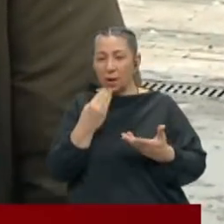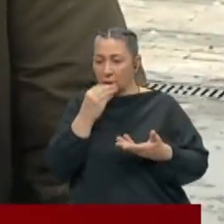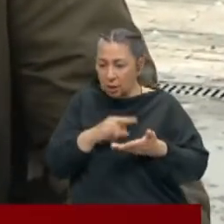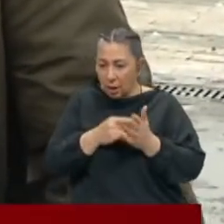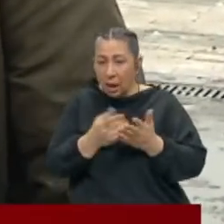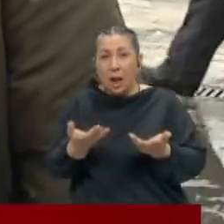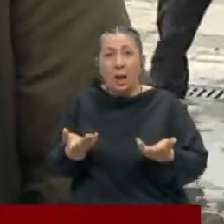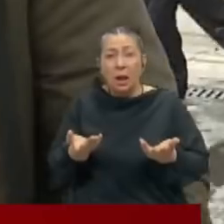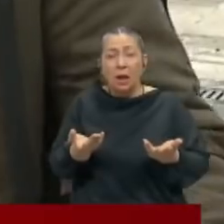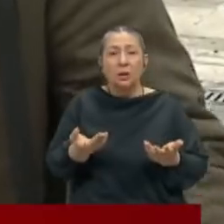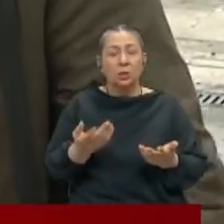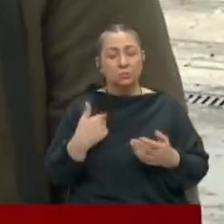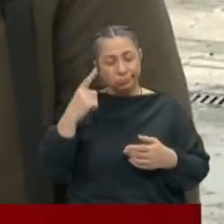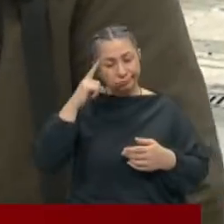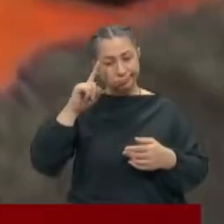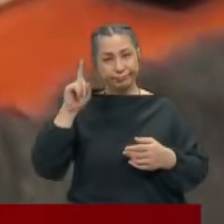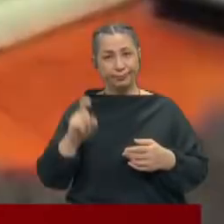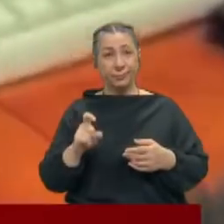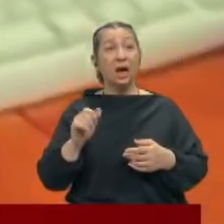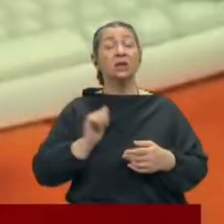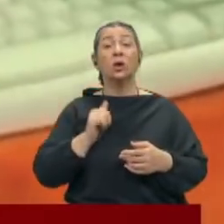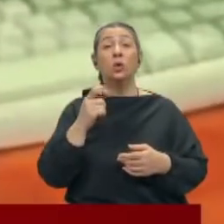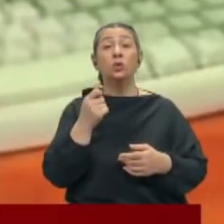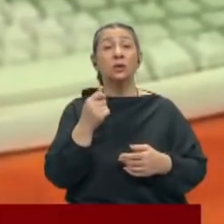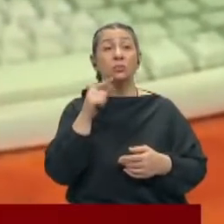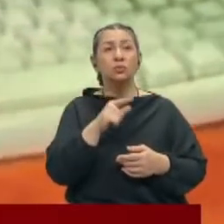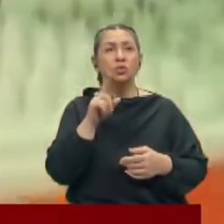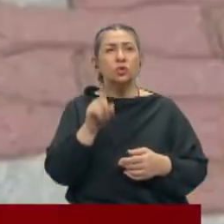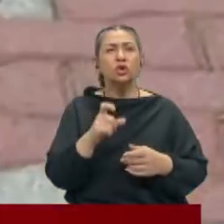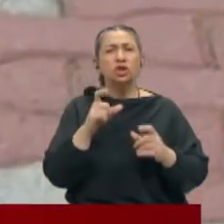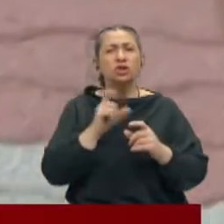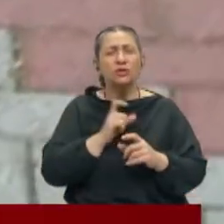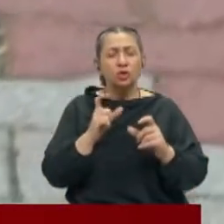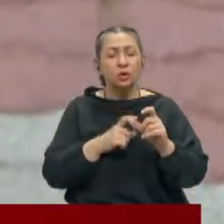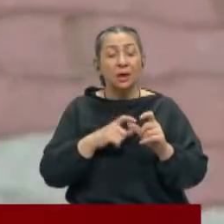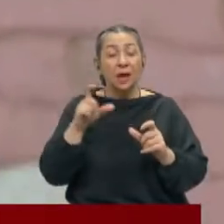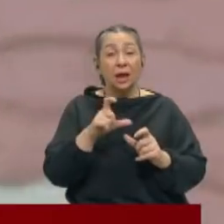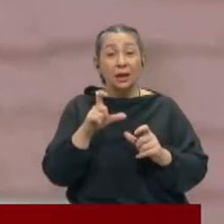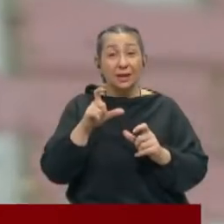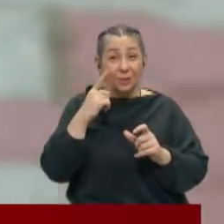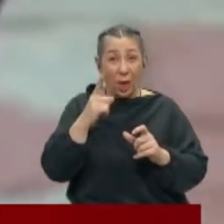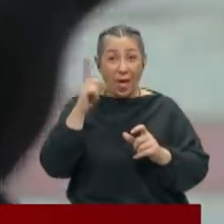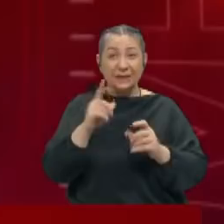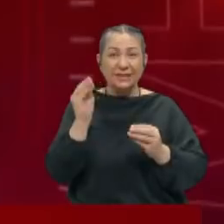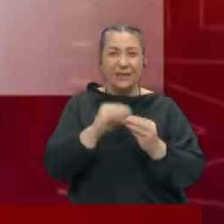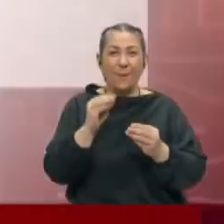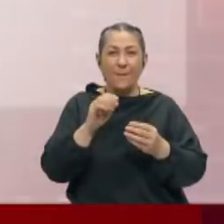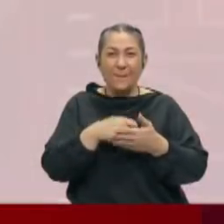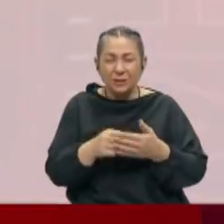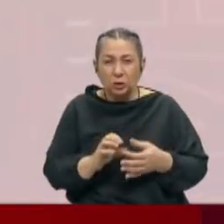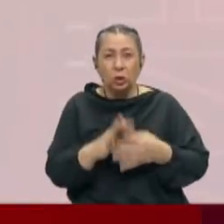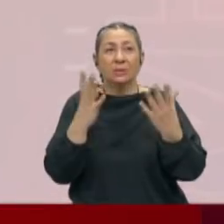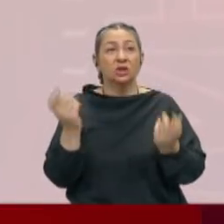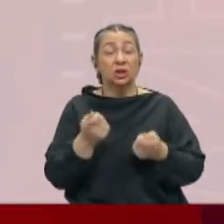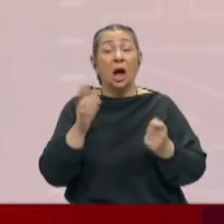geçiniyoruz? Soru işareti yani. Asgari ücretli bu sorunun cevabını Şubat ayında alacağı ilk zamlı maaşıyla çözmeye